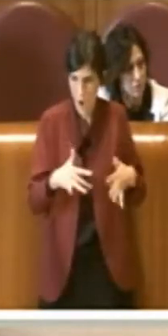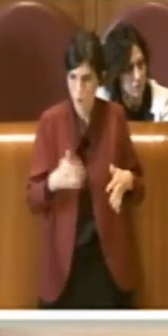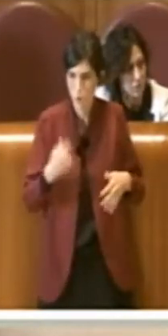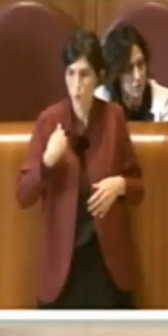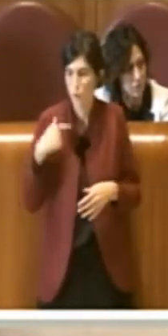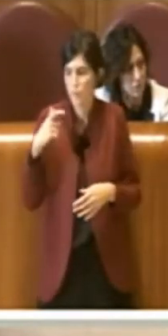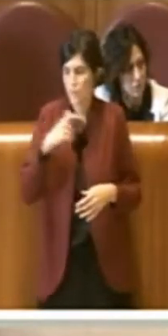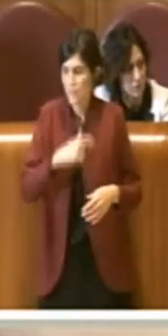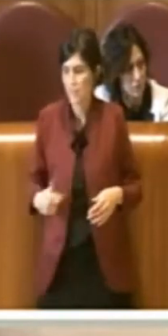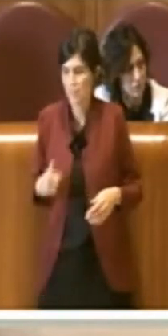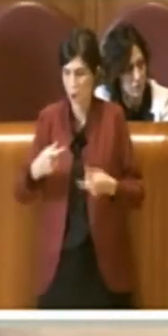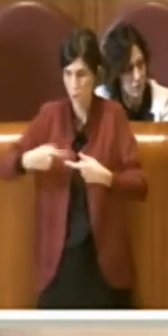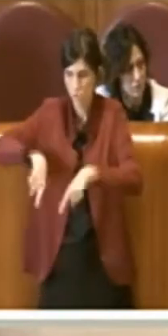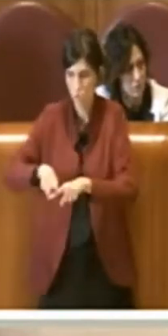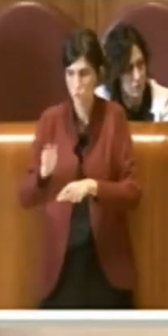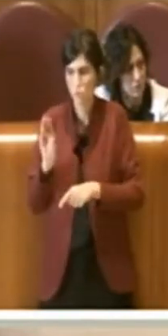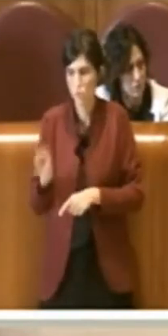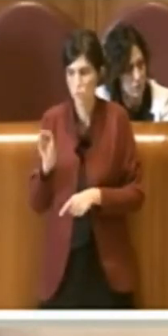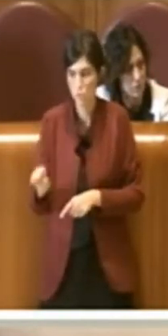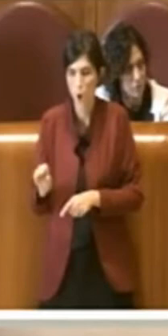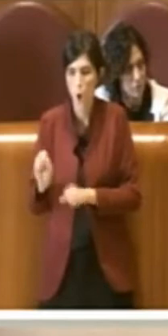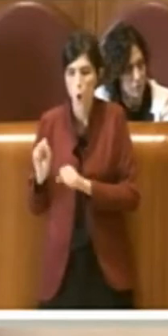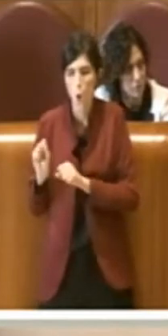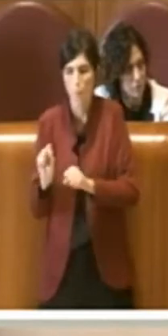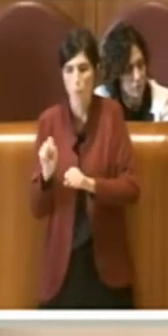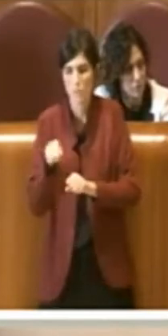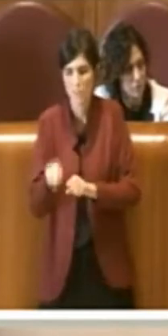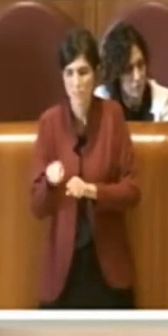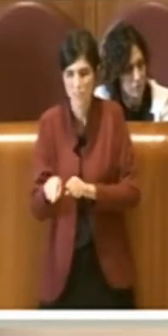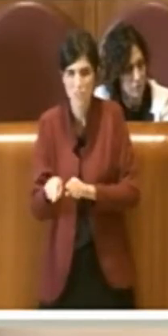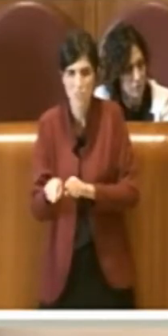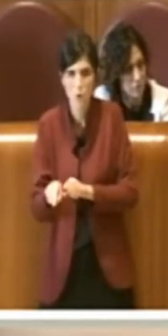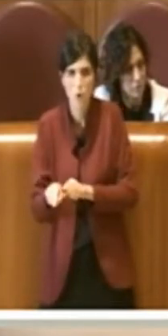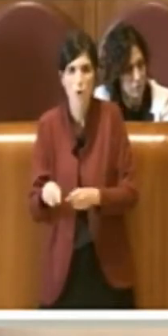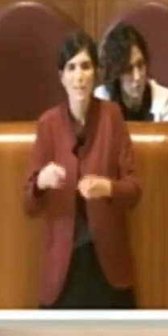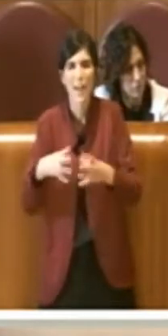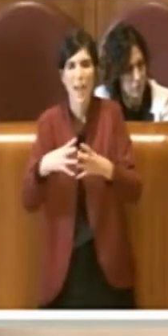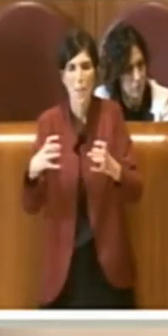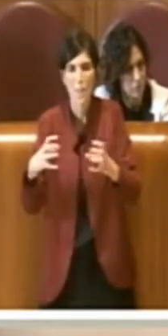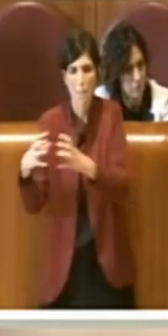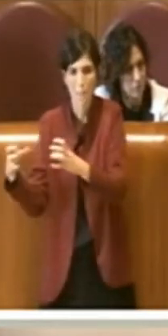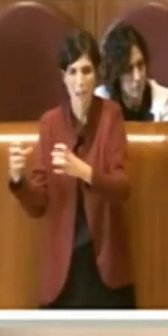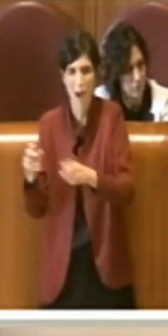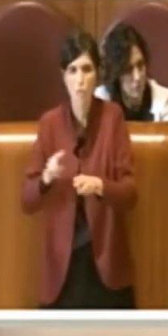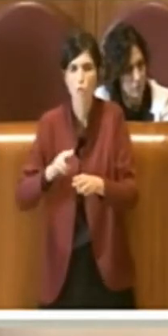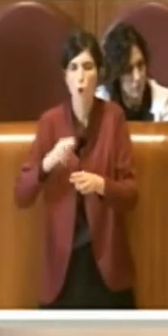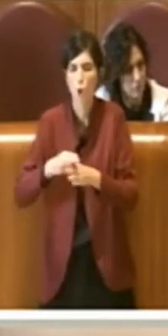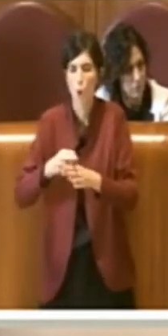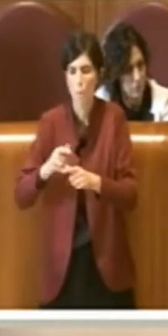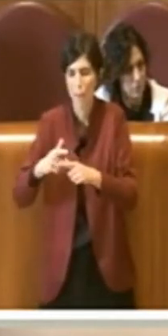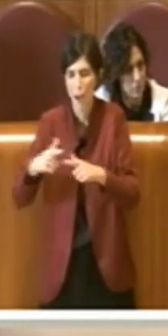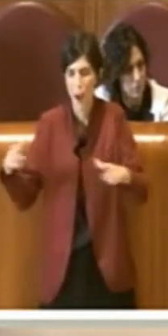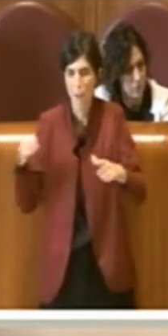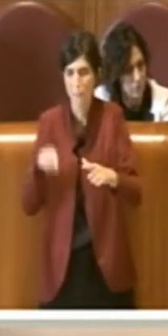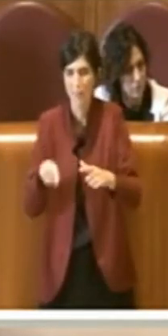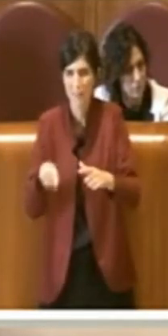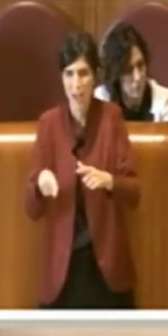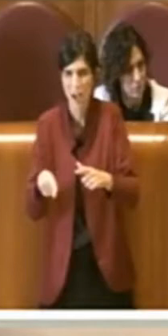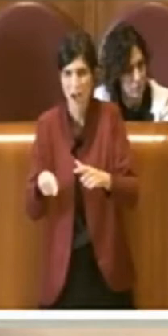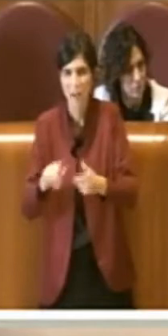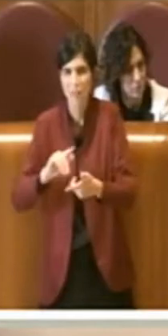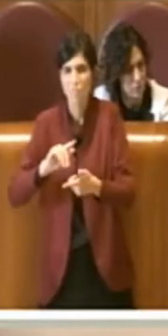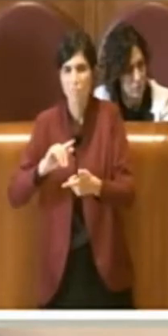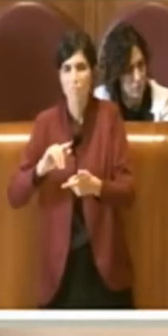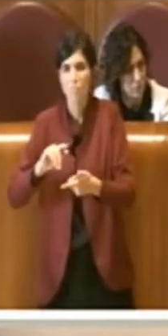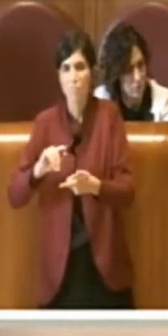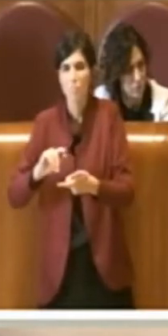ad opporsi all'apertura di impianti di trattamento e o smaltimento sul territorio di Roma Capitale che dovessero